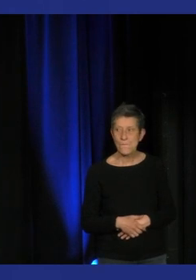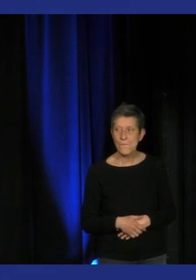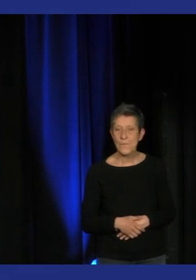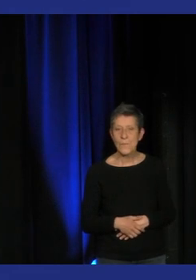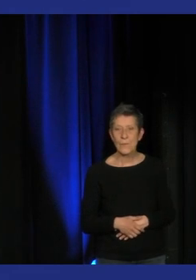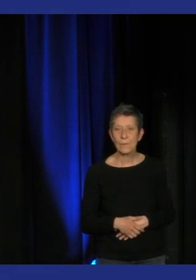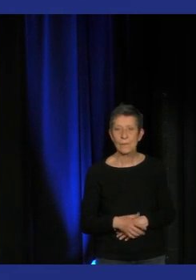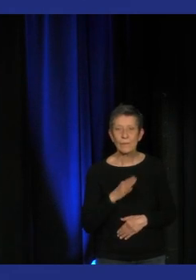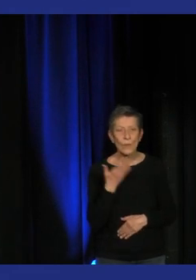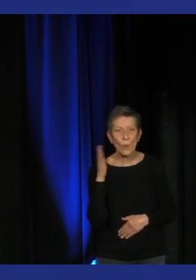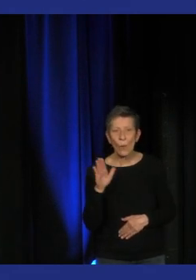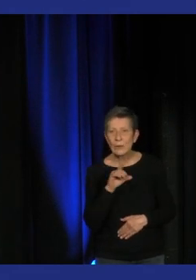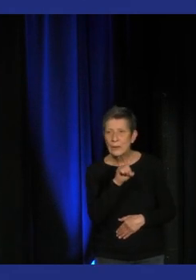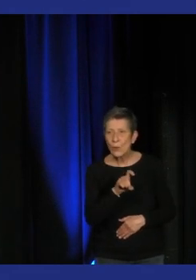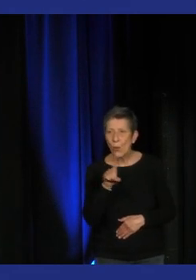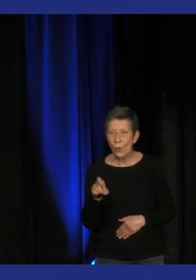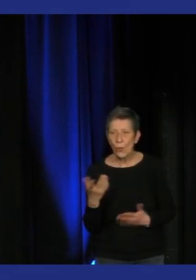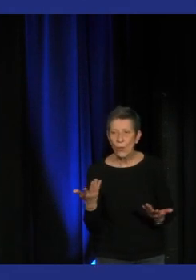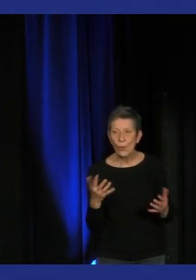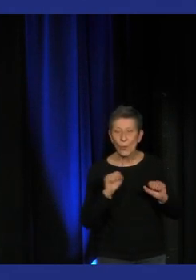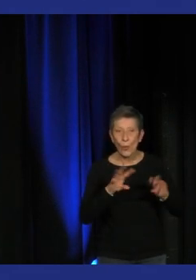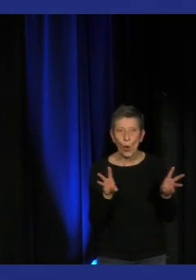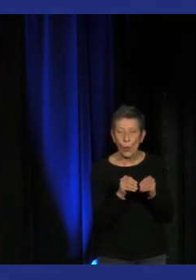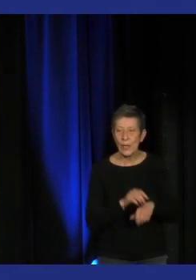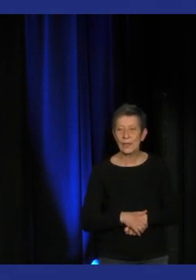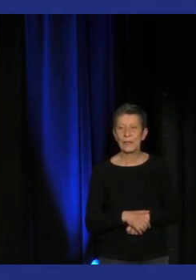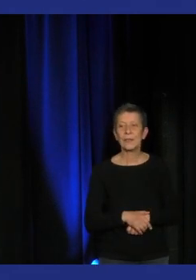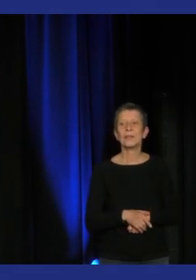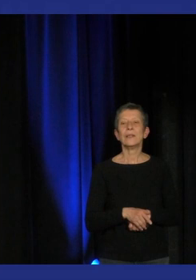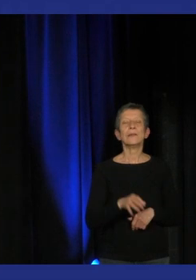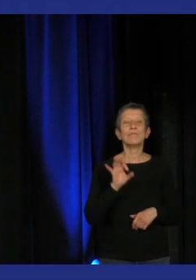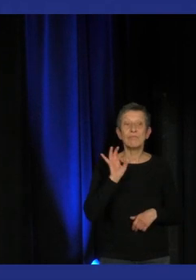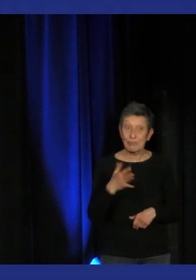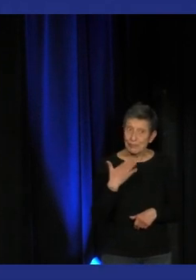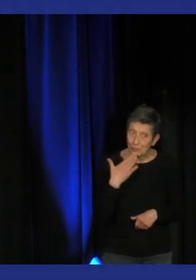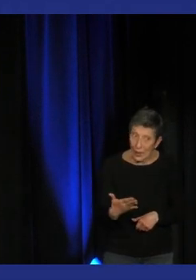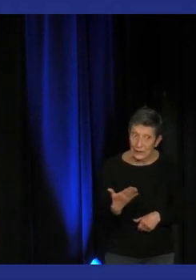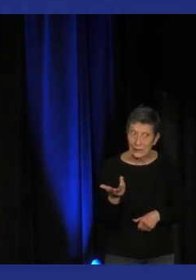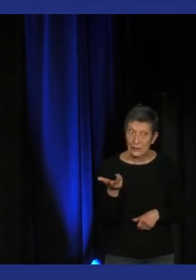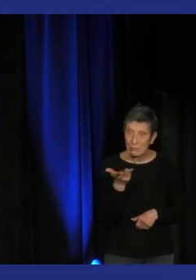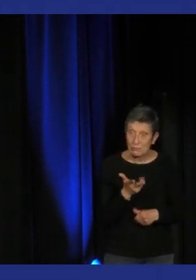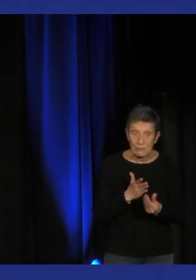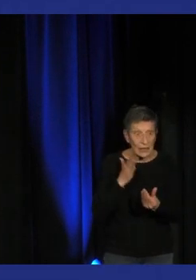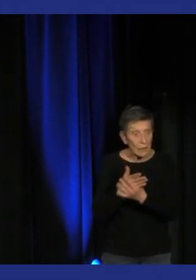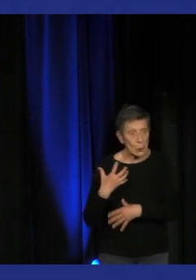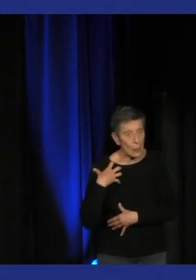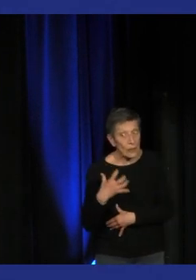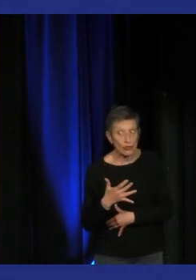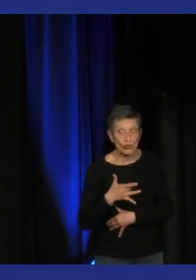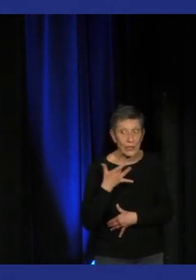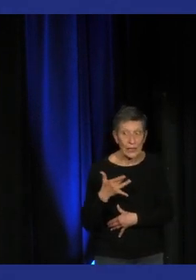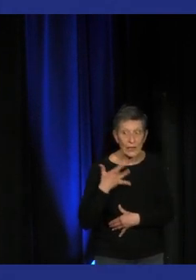Oui, il y avait plusieurs autres questions, peut-être on peut les regrouper. Oui, oui, bonjour, merci pour vos interventions vraiment très très riches et intéressantes. Et en